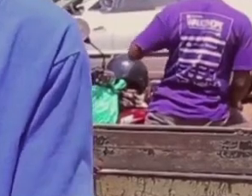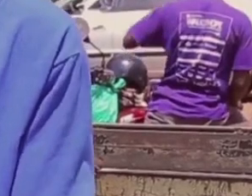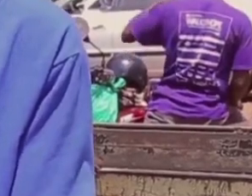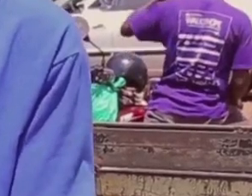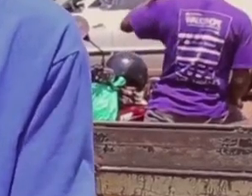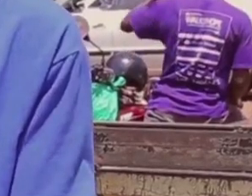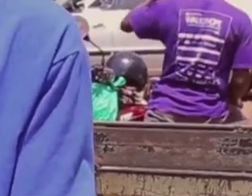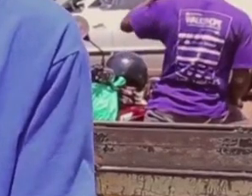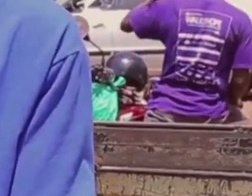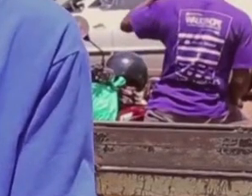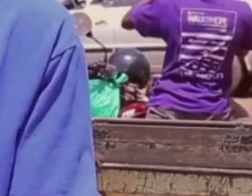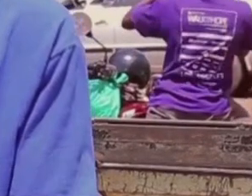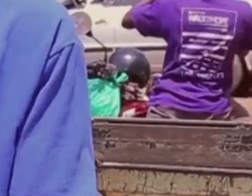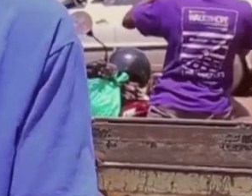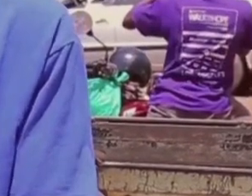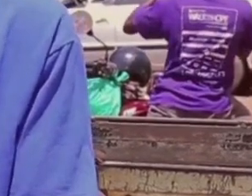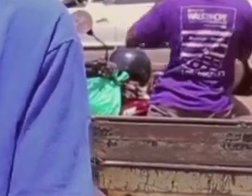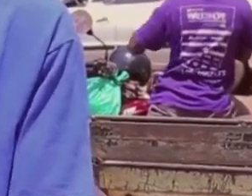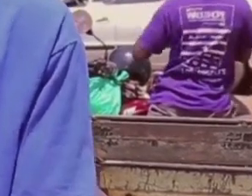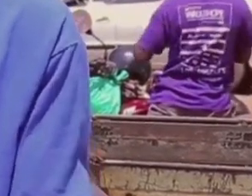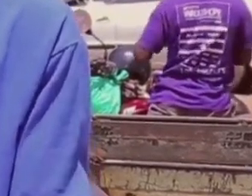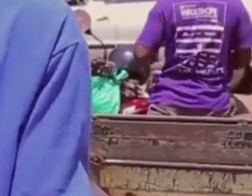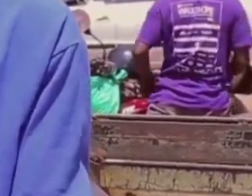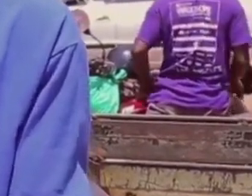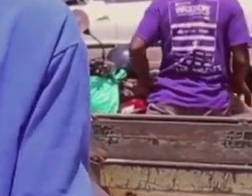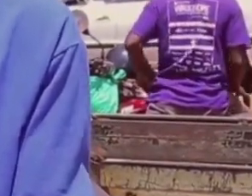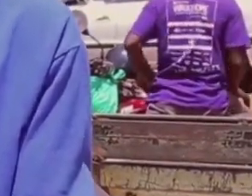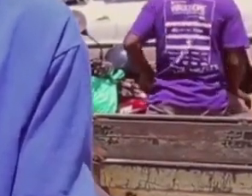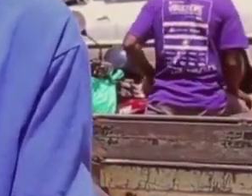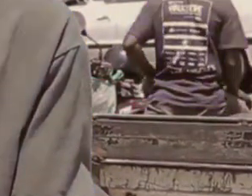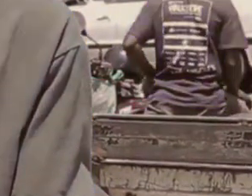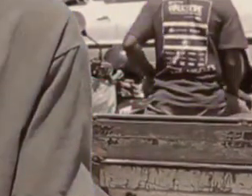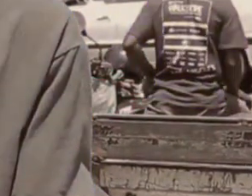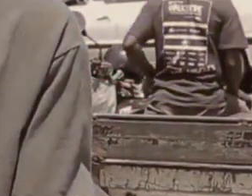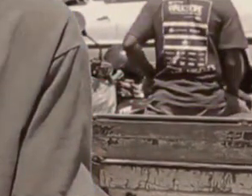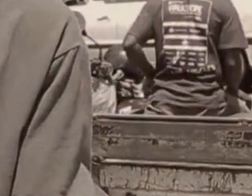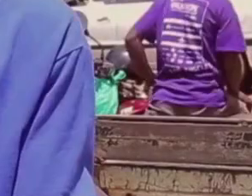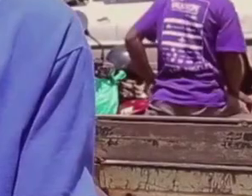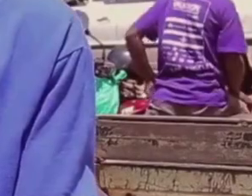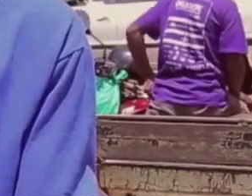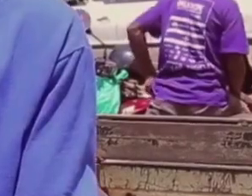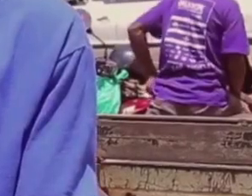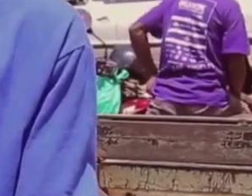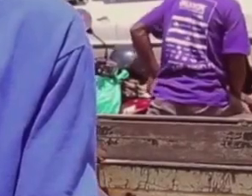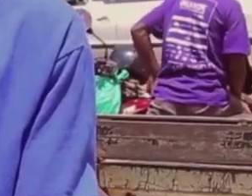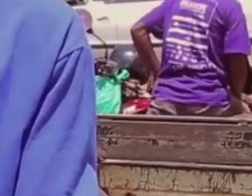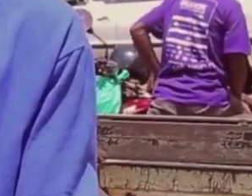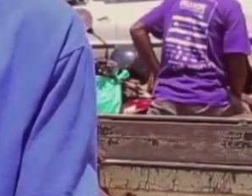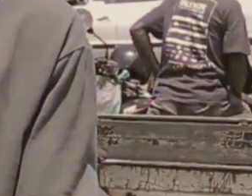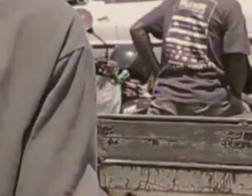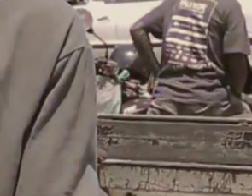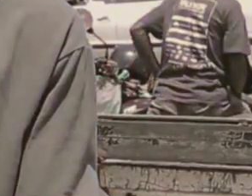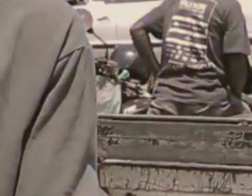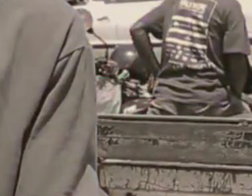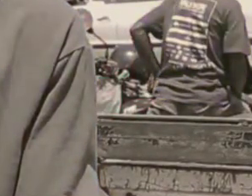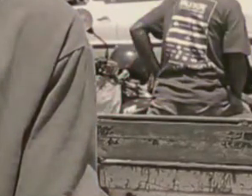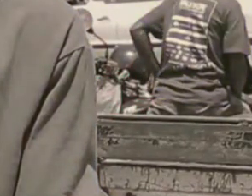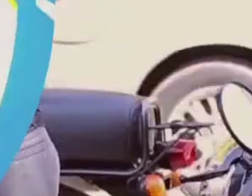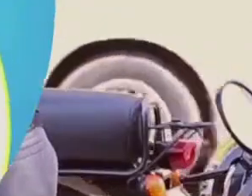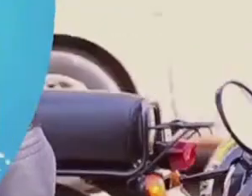neba kubuza. Binji, neba kubuza. Pini kodi, like that. Ngazi pini kodi, like